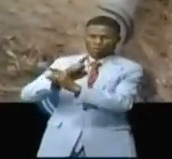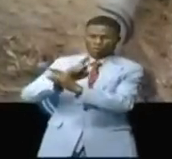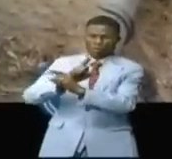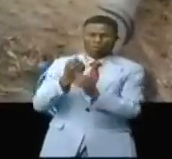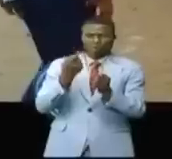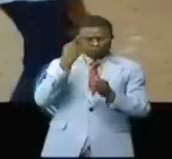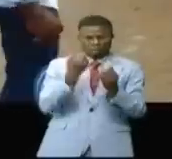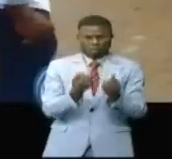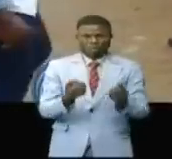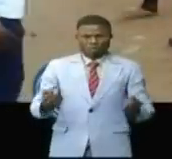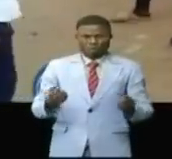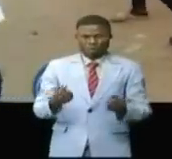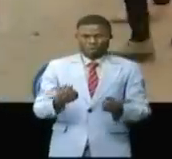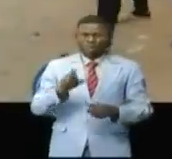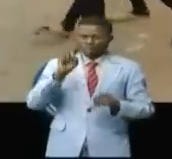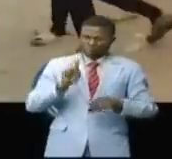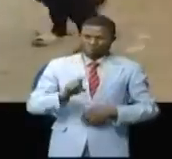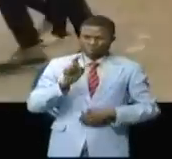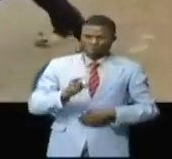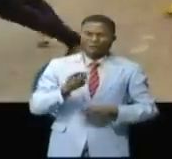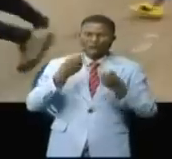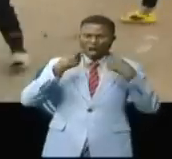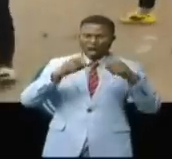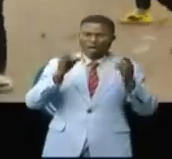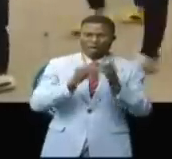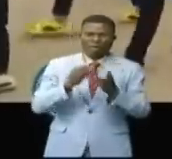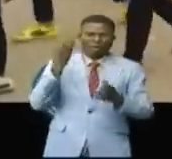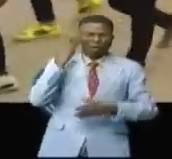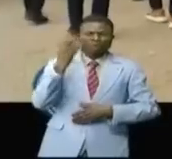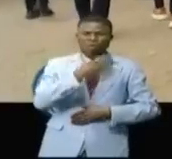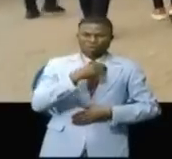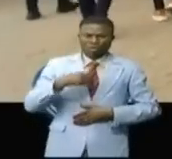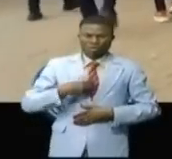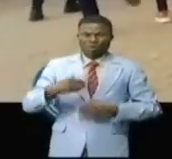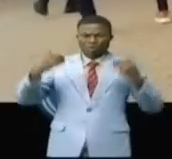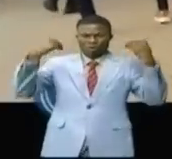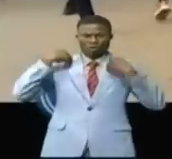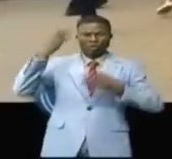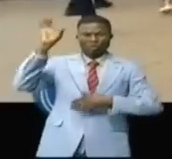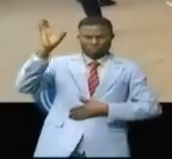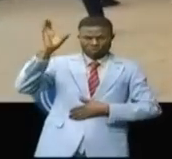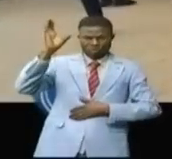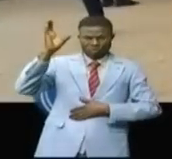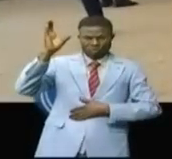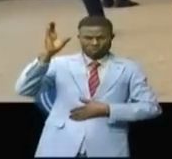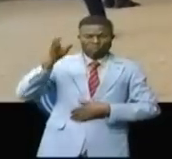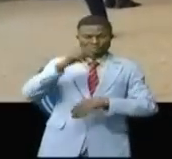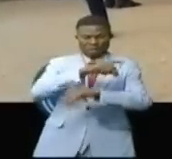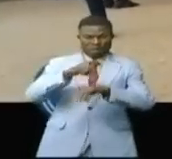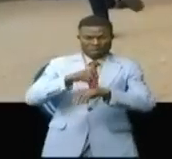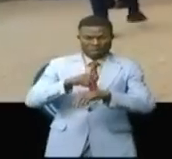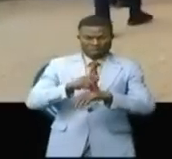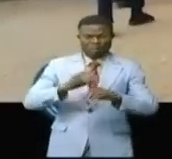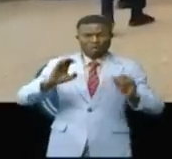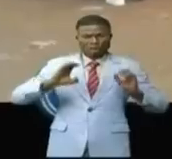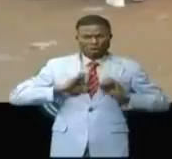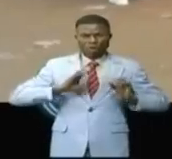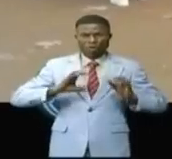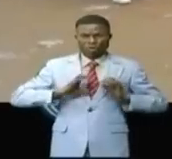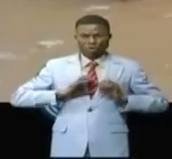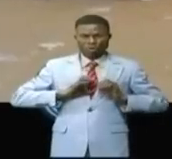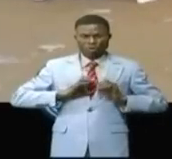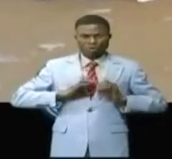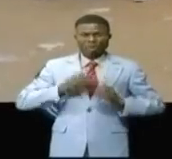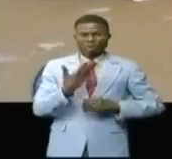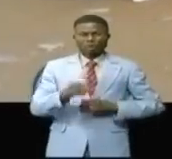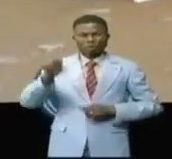l'enfant je voudrais ici rappeler aux parents et on s'est foutu mais quand cette période des vacances les nuisibles